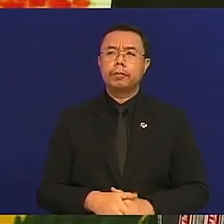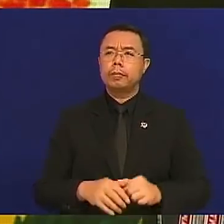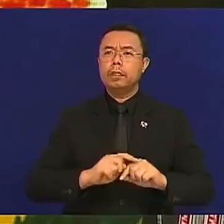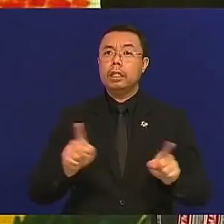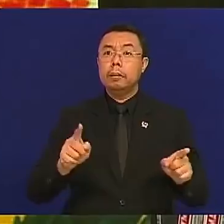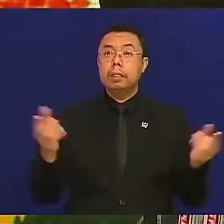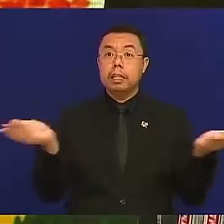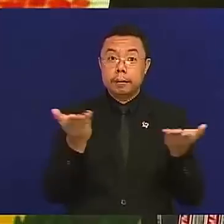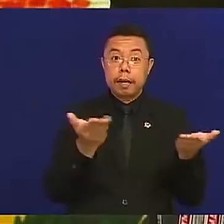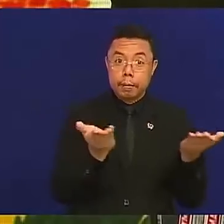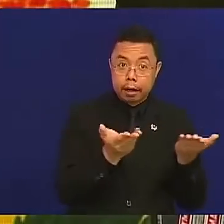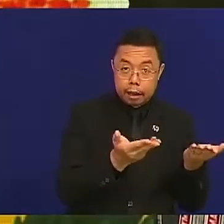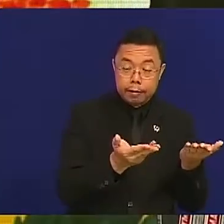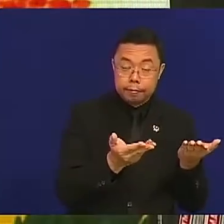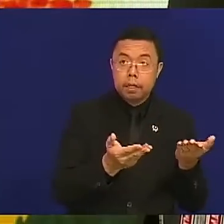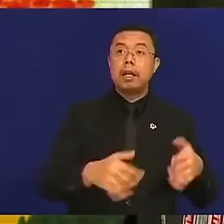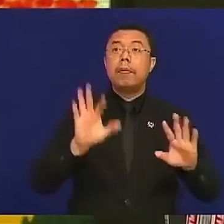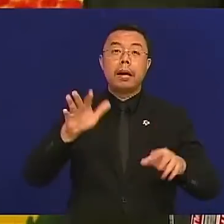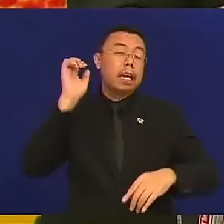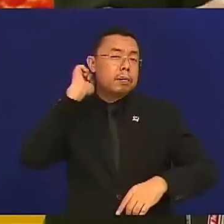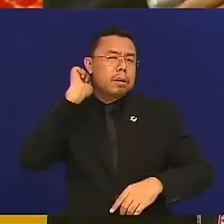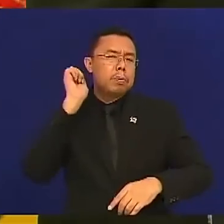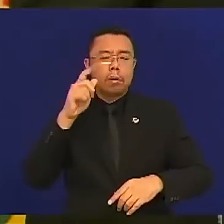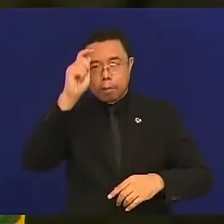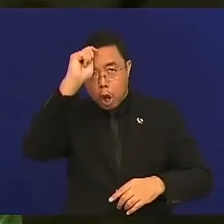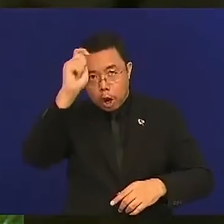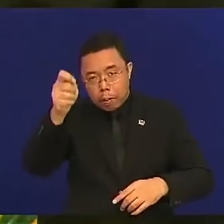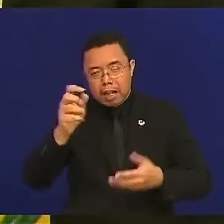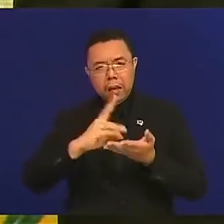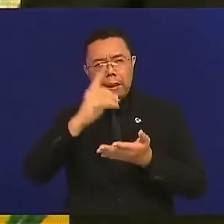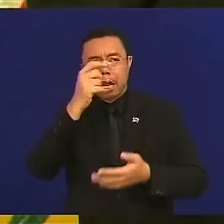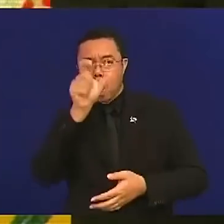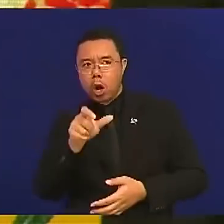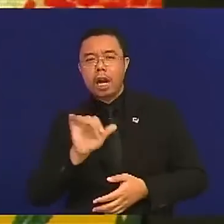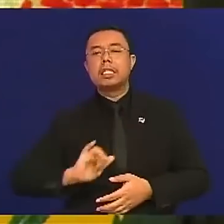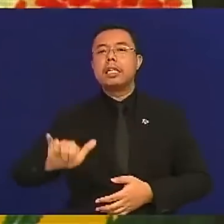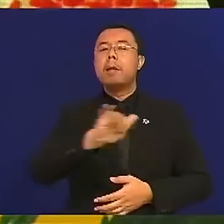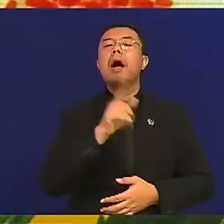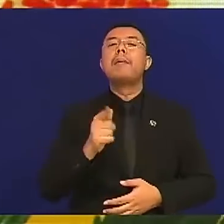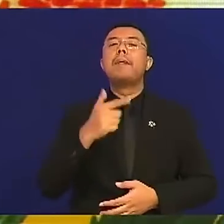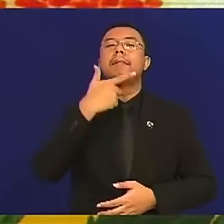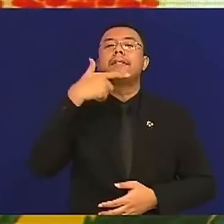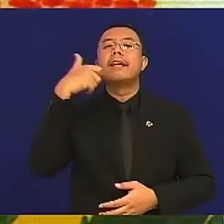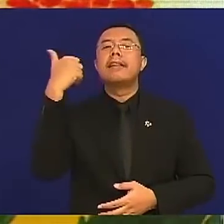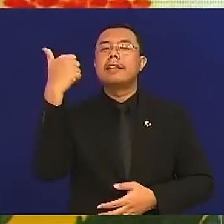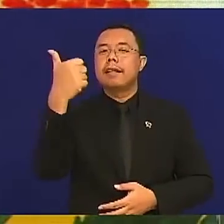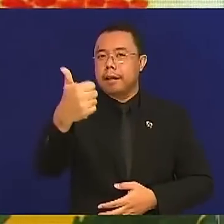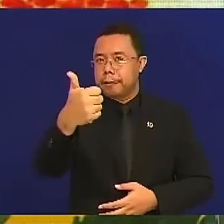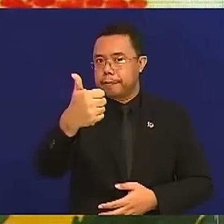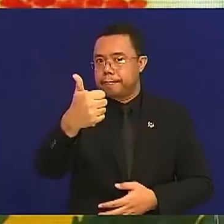Tapi di mana-mana ya saudara, banyak ibu-ibu menghargai sesamanya karena kecantikan.